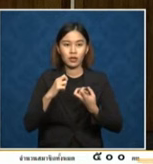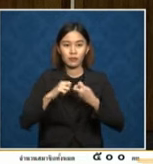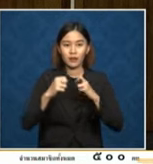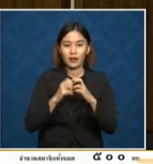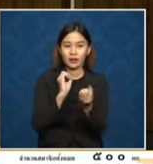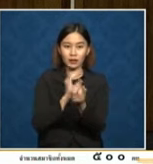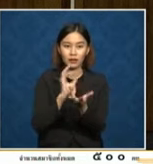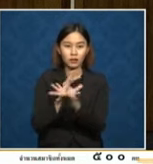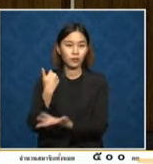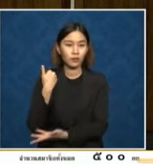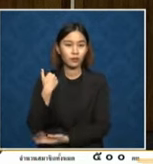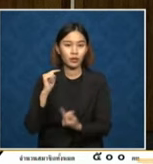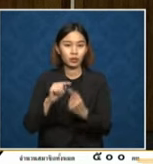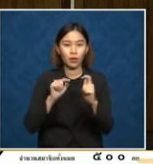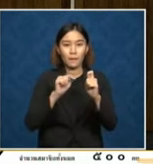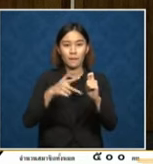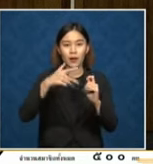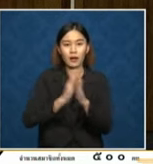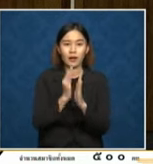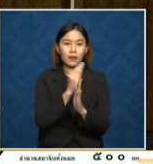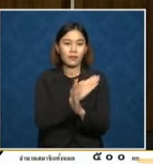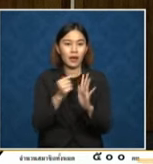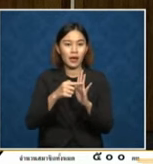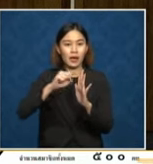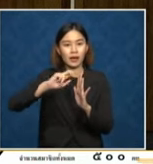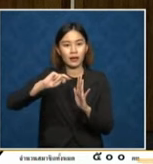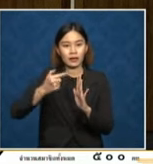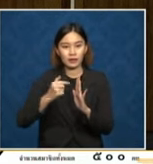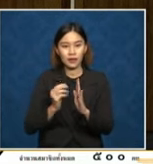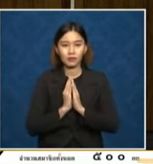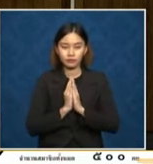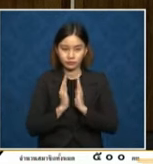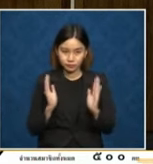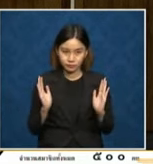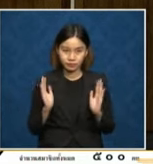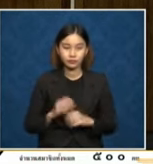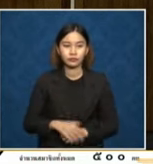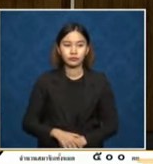ดือดร้อนตรงนี้ในส่วนของอำเภอพระแสงจังหวัดสุราษฎร์ธานีนะก็ขอขอบพระคุณมากครับ